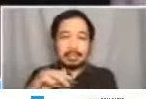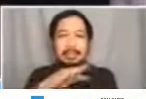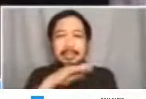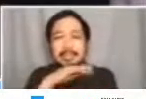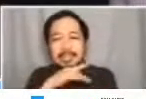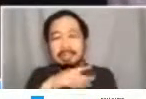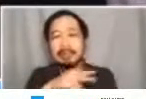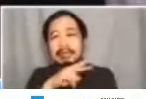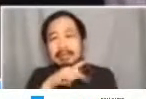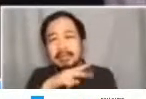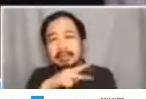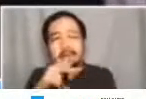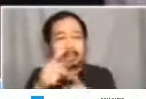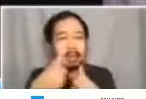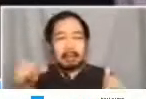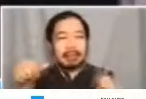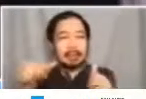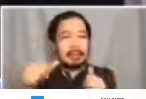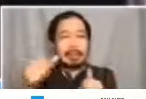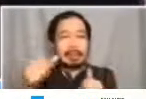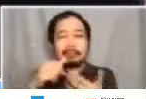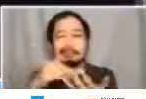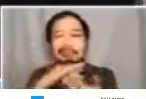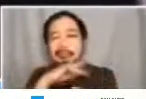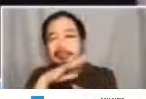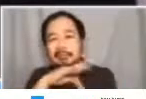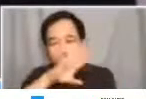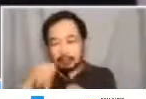ano po ang inyong paalala sa kanila, ma'am?